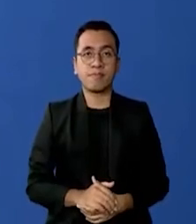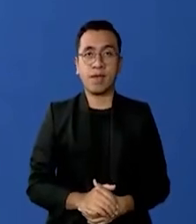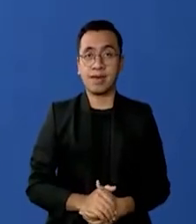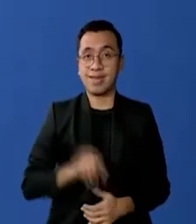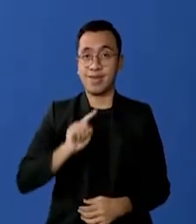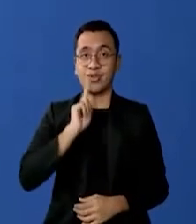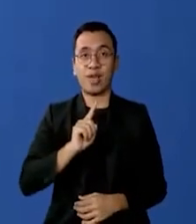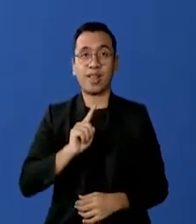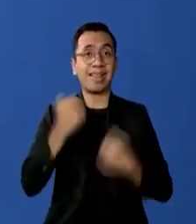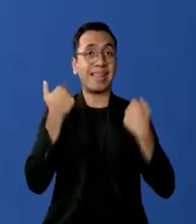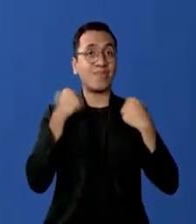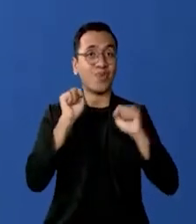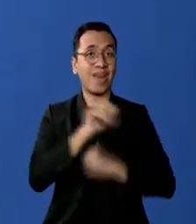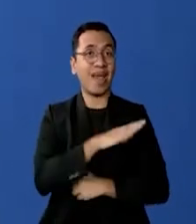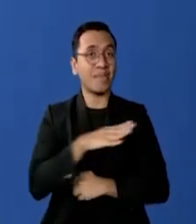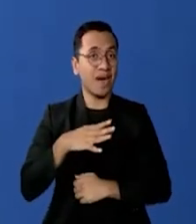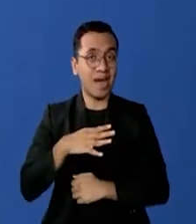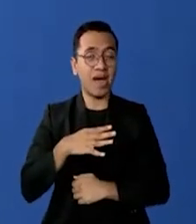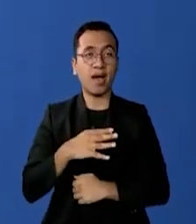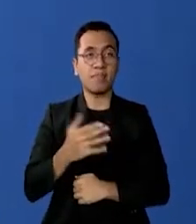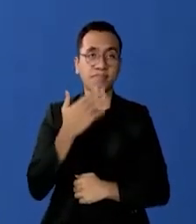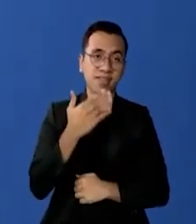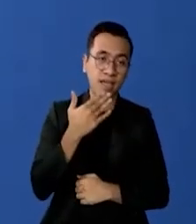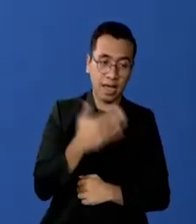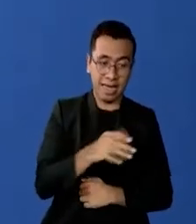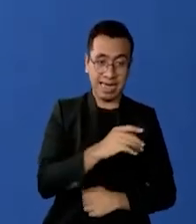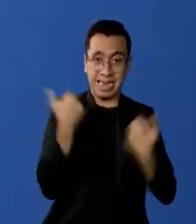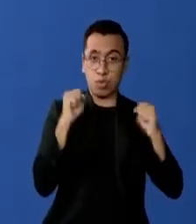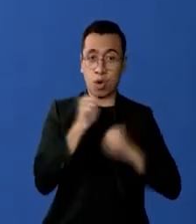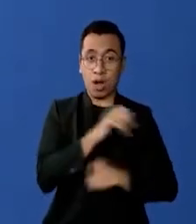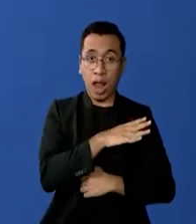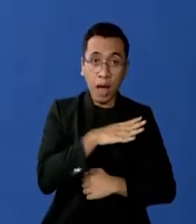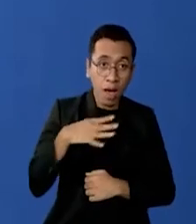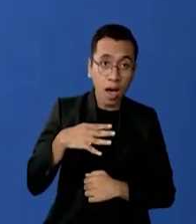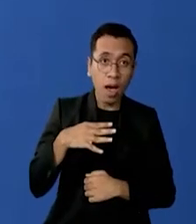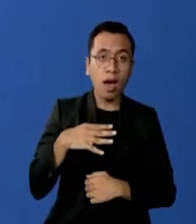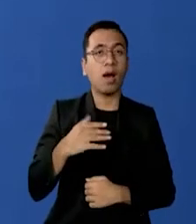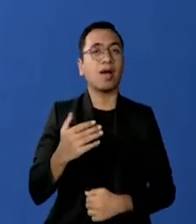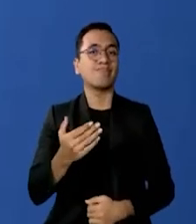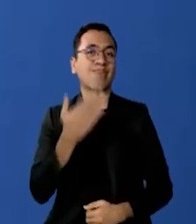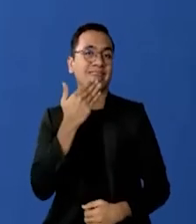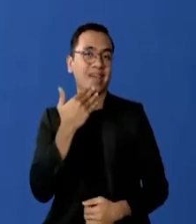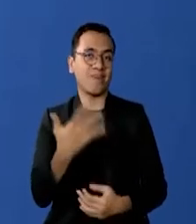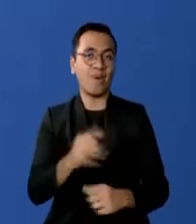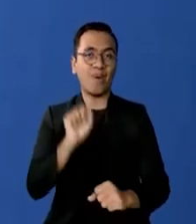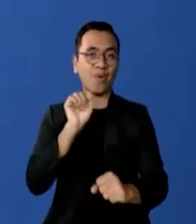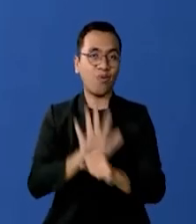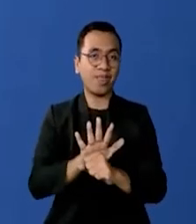libur panjang kita tahu bahwa setiap kali libur khususnya yang panjang itu ada kecenderungan peningkatan